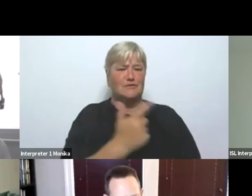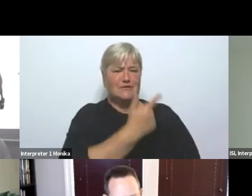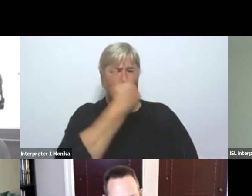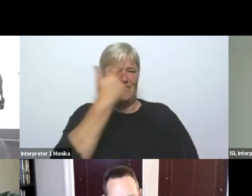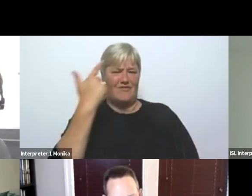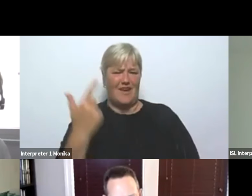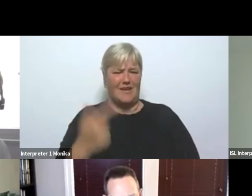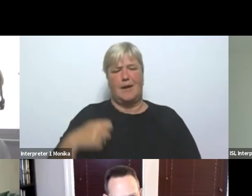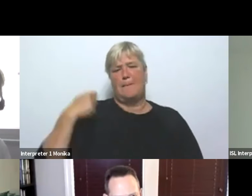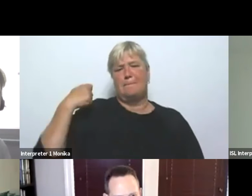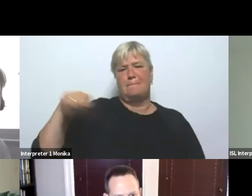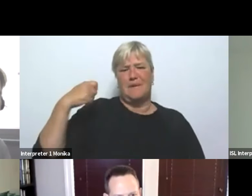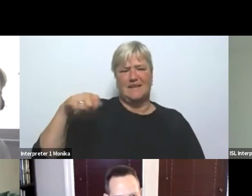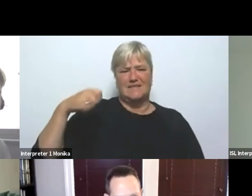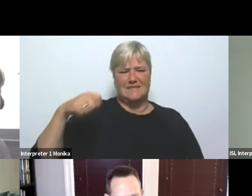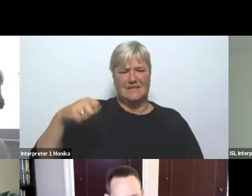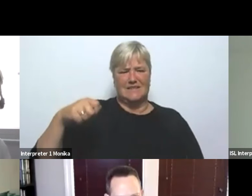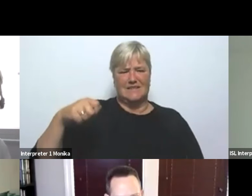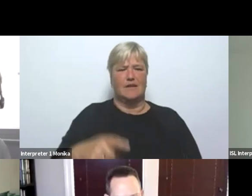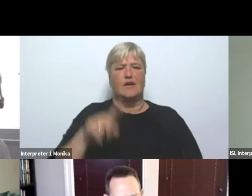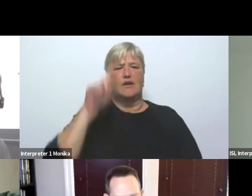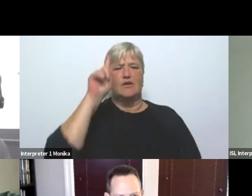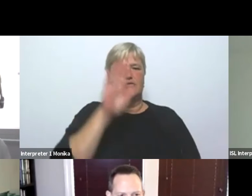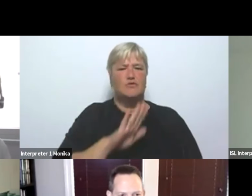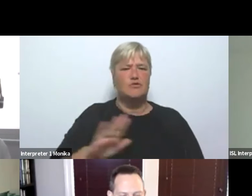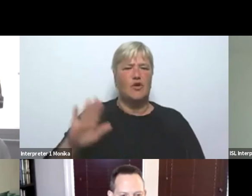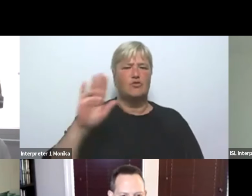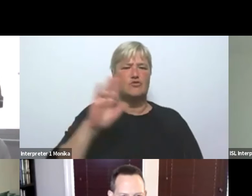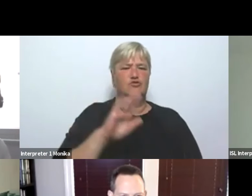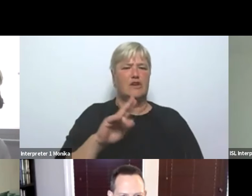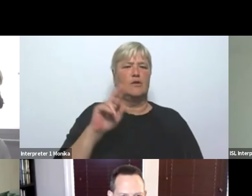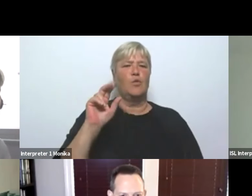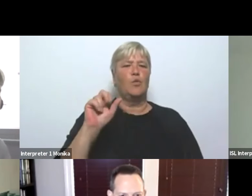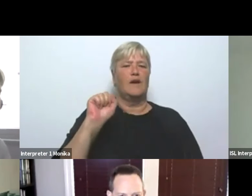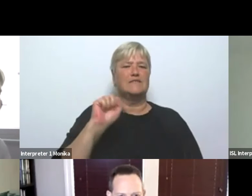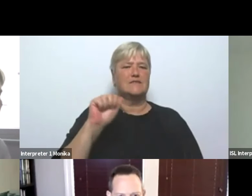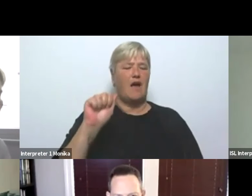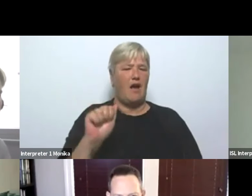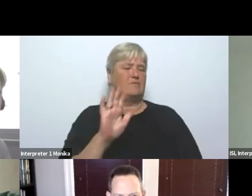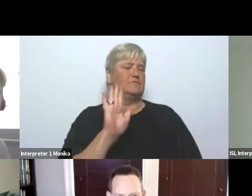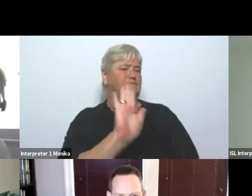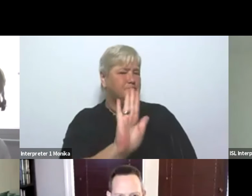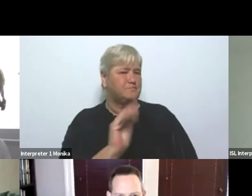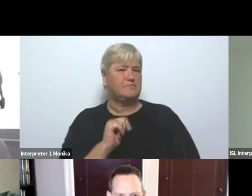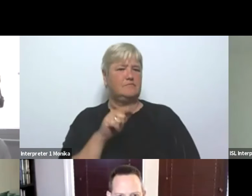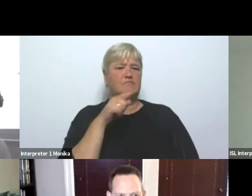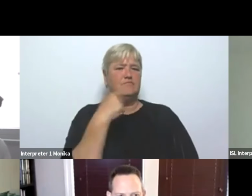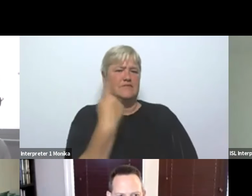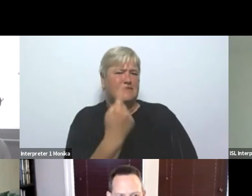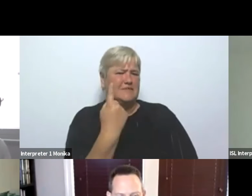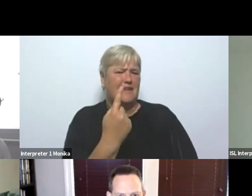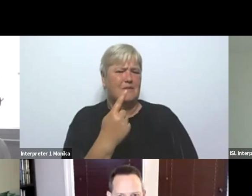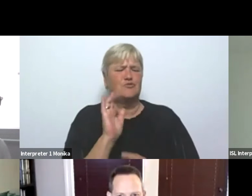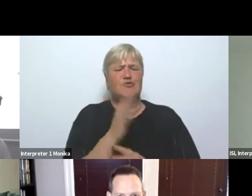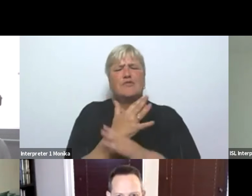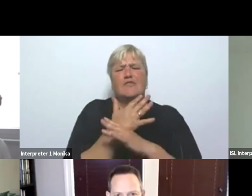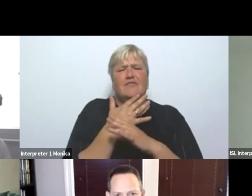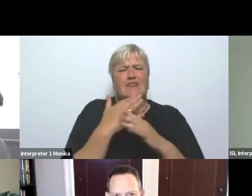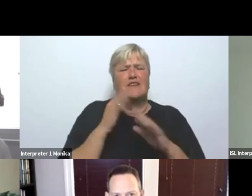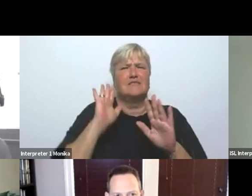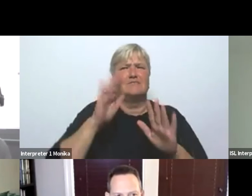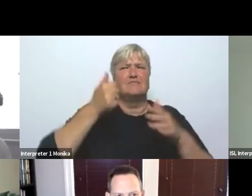er Präsident der German UPA, das ist der Berufsverband der Usability Professionals. Und er ist schon auch ganz, ganz lange, seit über